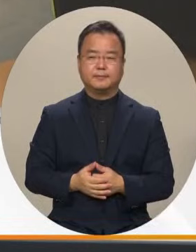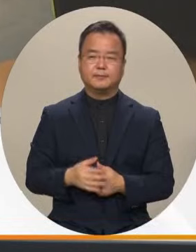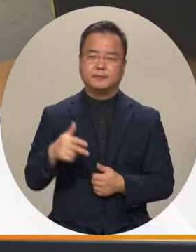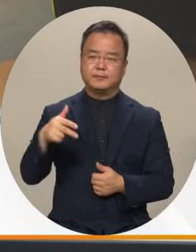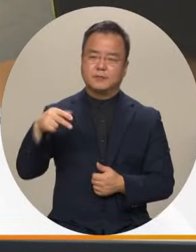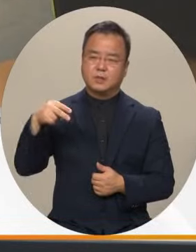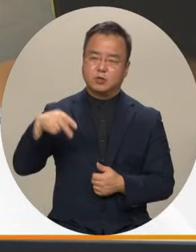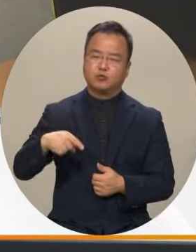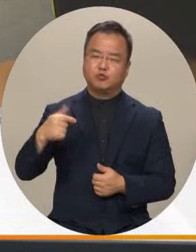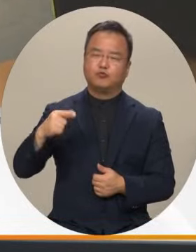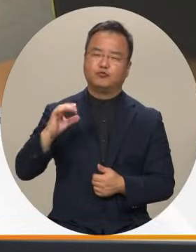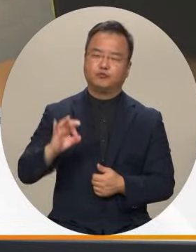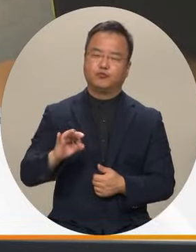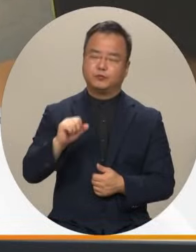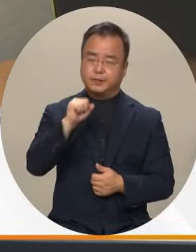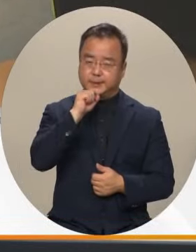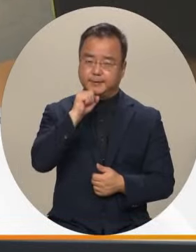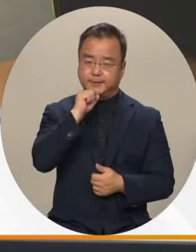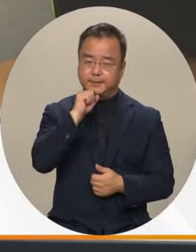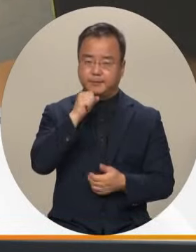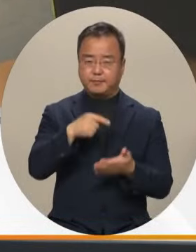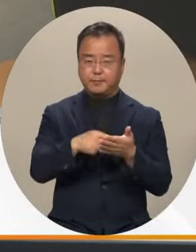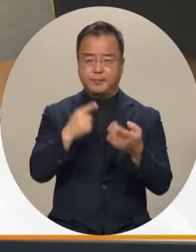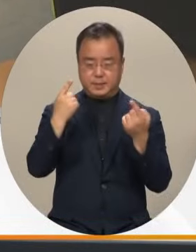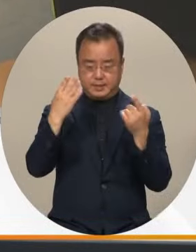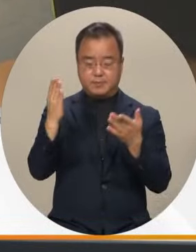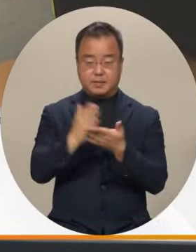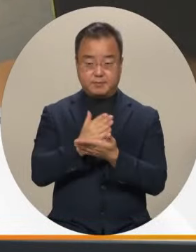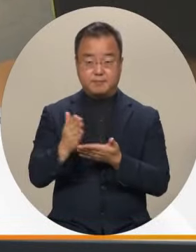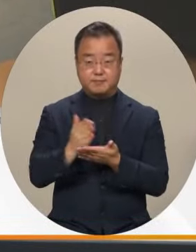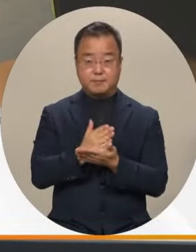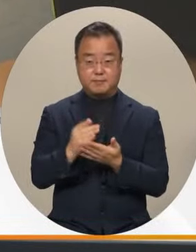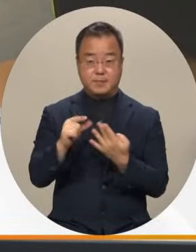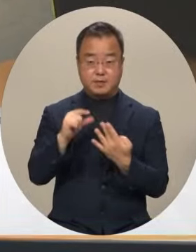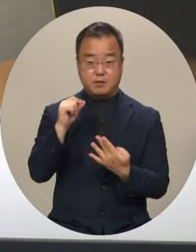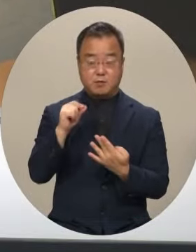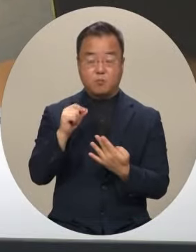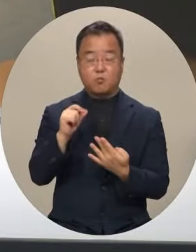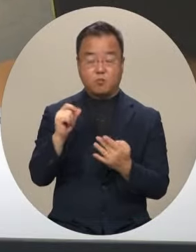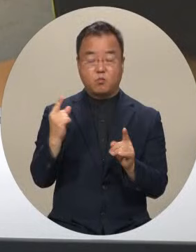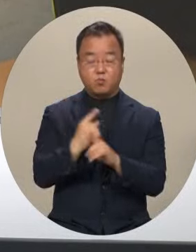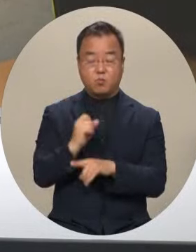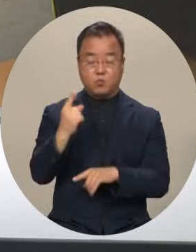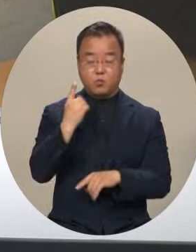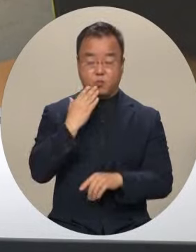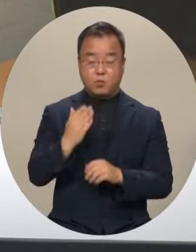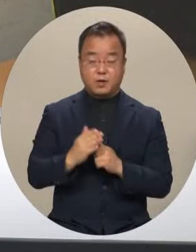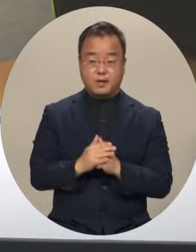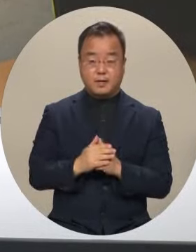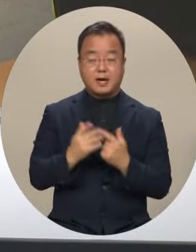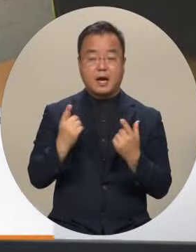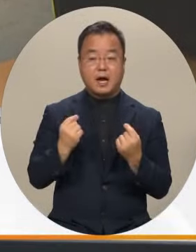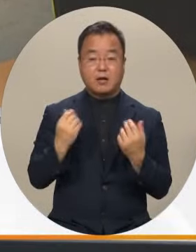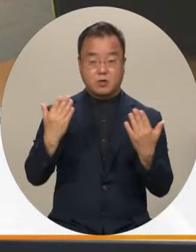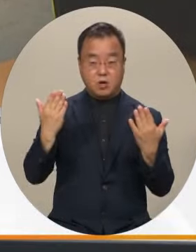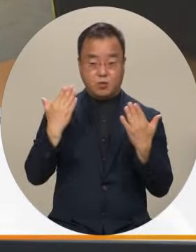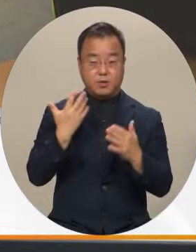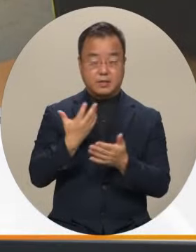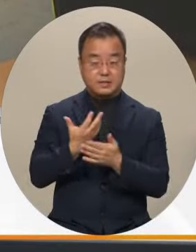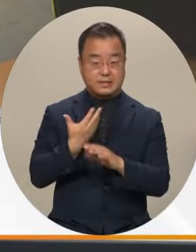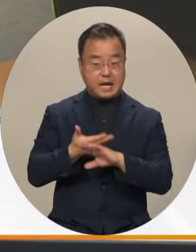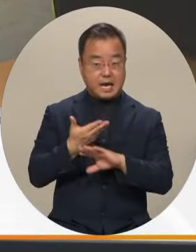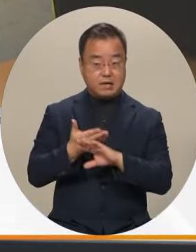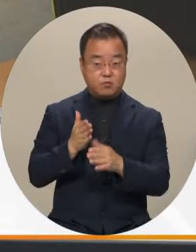수능 성적이 지원 대학에 출인 는데도 상당한 변수가 될 것 같습니다 그렇다면이 같은 학교 다른 학과의 원소를 뭐 두 장